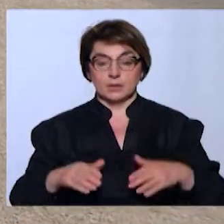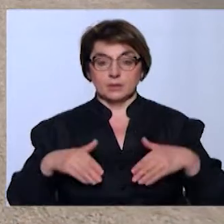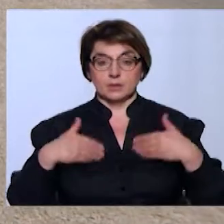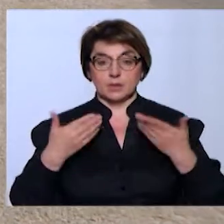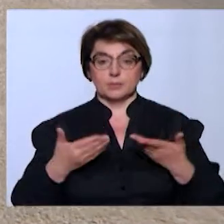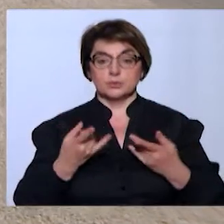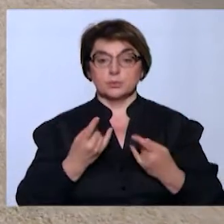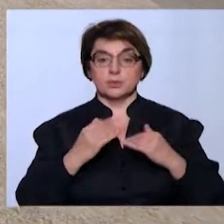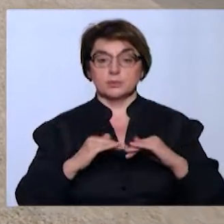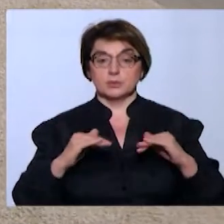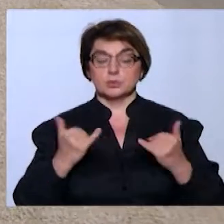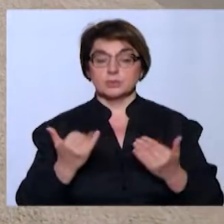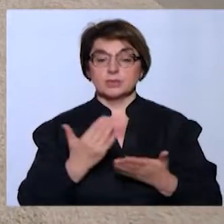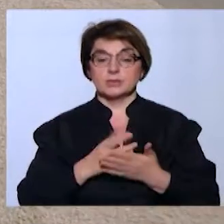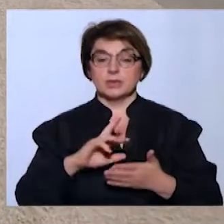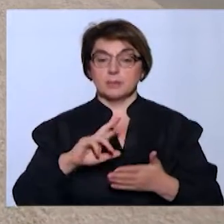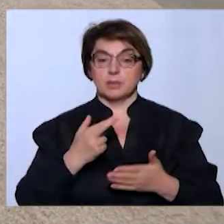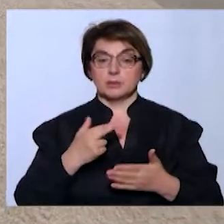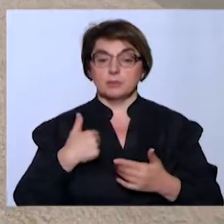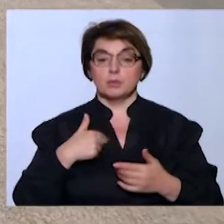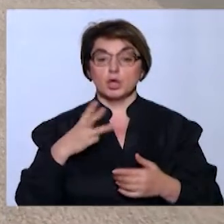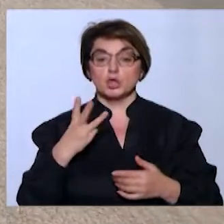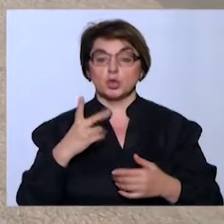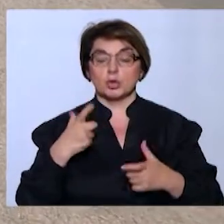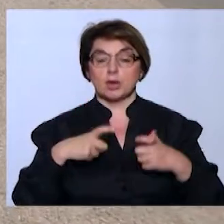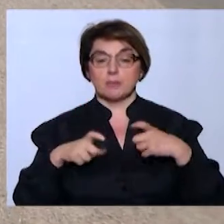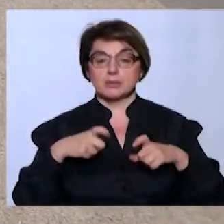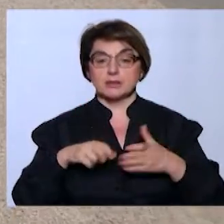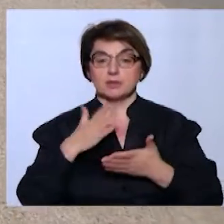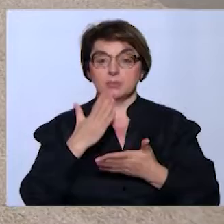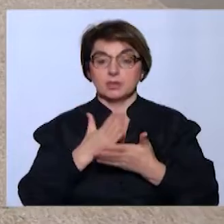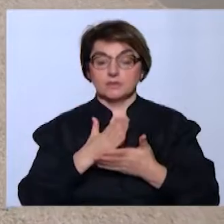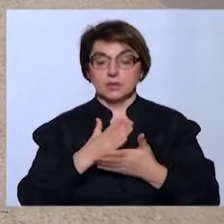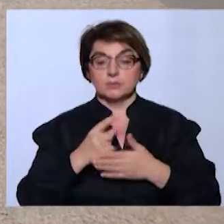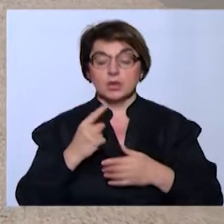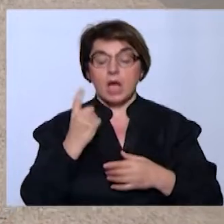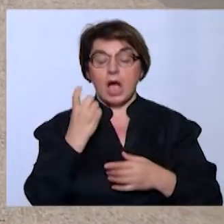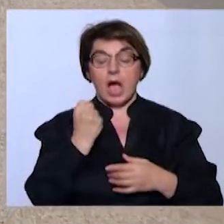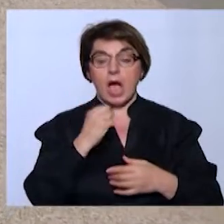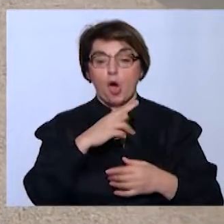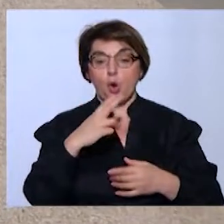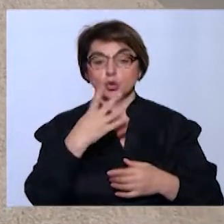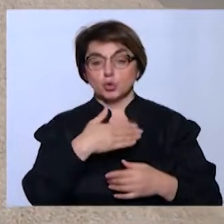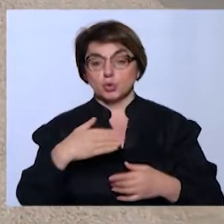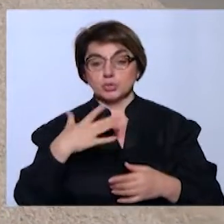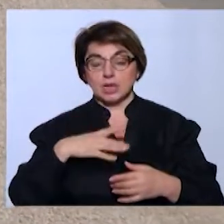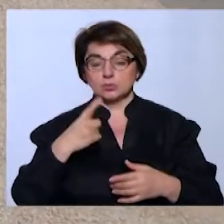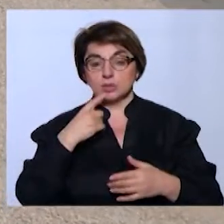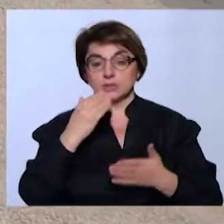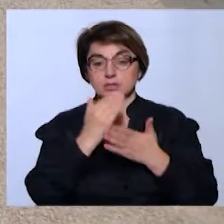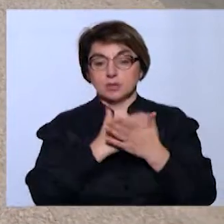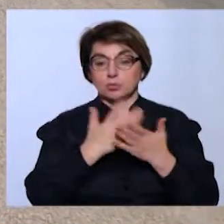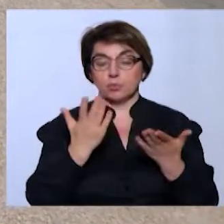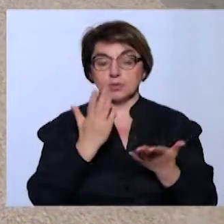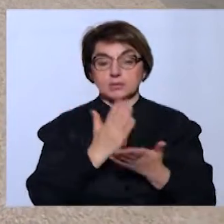გამარჯობა ბავშვებო. დღეს პარასკევია, მე შორე ნამასწავლებელი ვარ და ჩვენ ვიწყებთ აორი დონის ქართული ენის გაკვეთილს, რომელიც